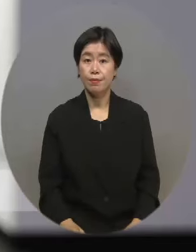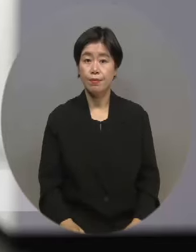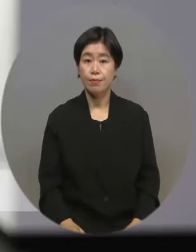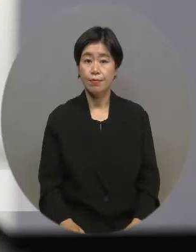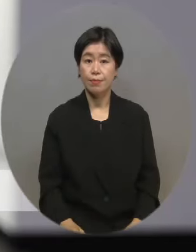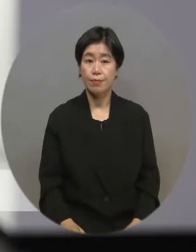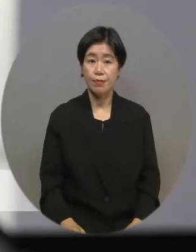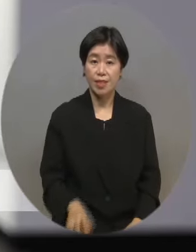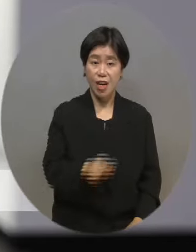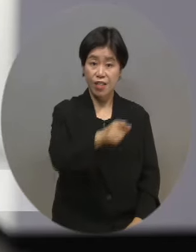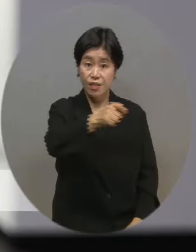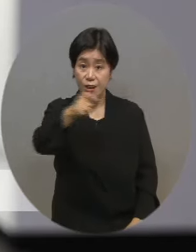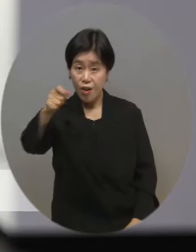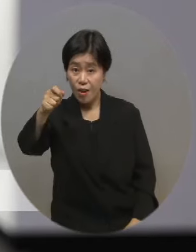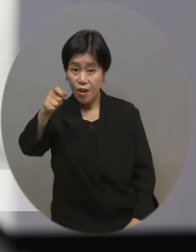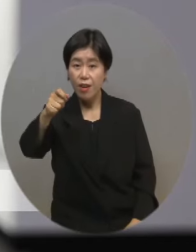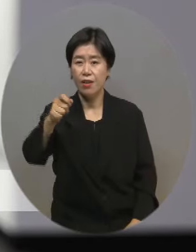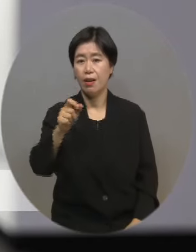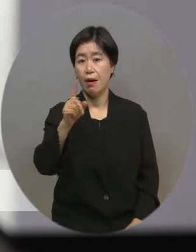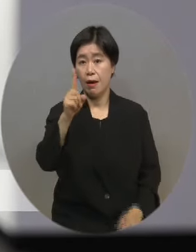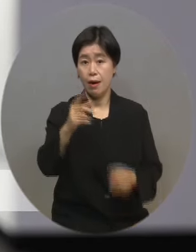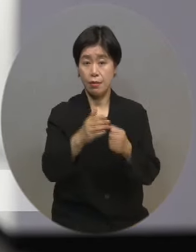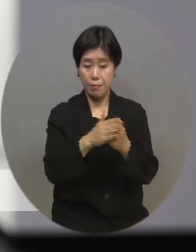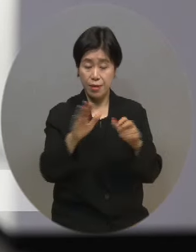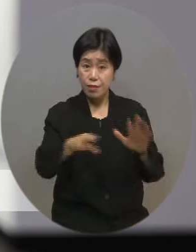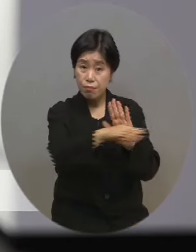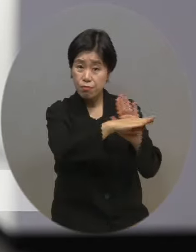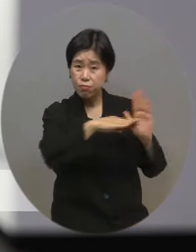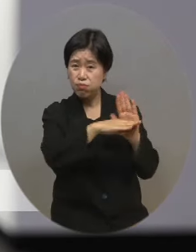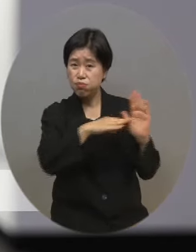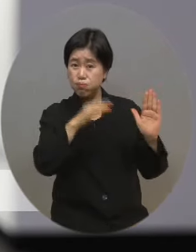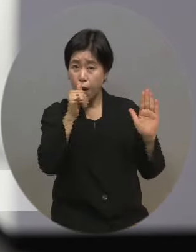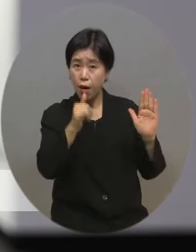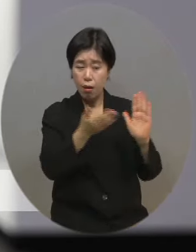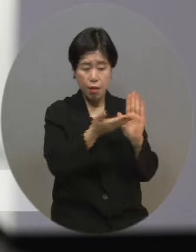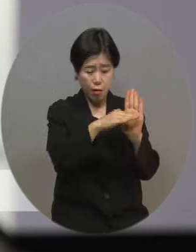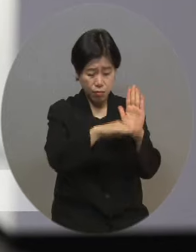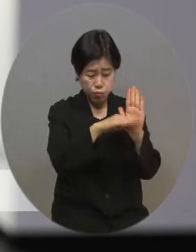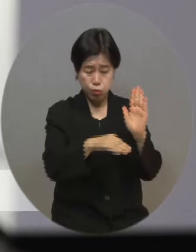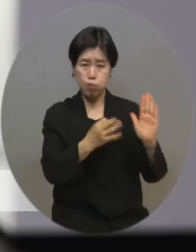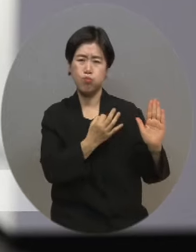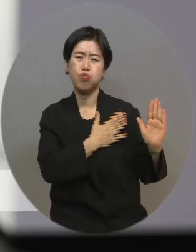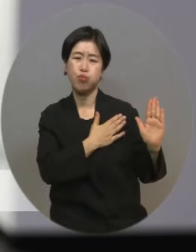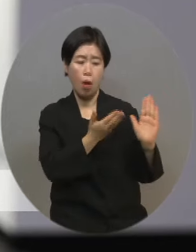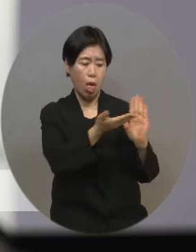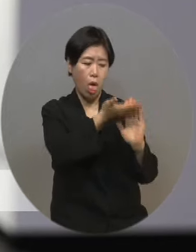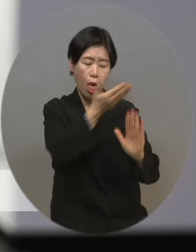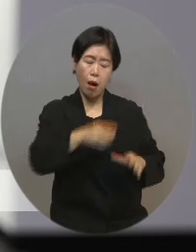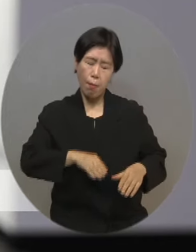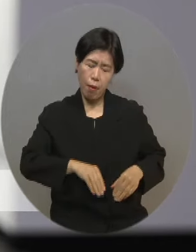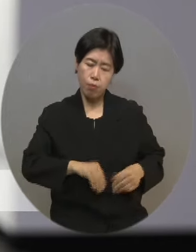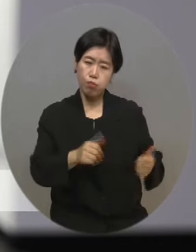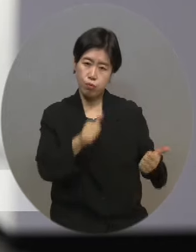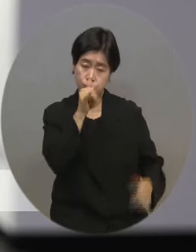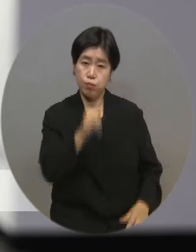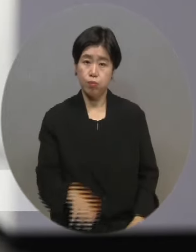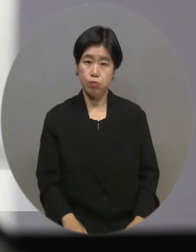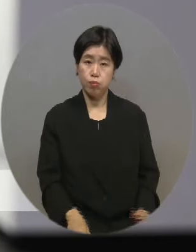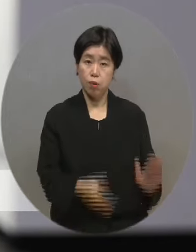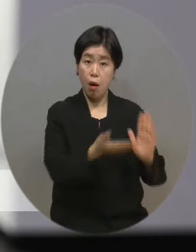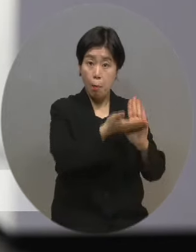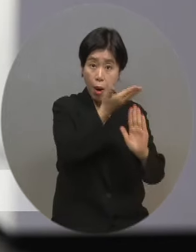하나 때문에 어떻게 보면 갈라져 있는 우리 현실, 한쪽은 부유하고 한쪽은 굶주림에 시달리고 있고 한쪽은 또